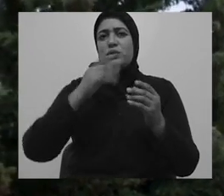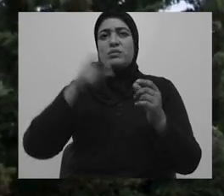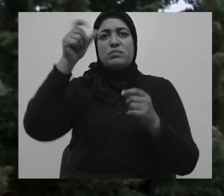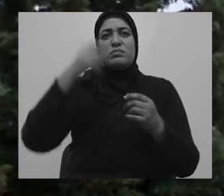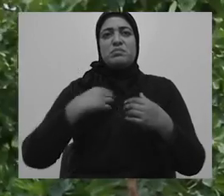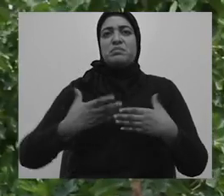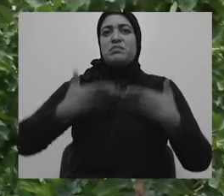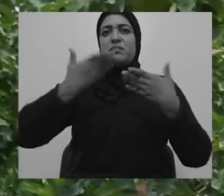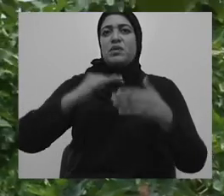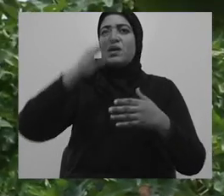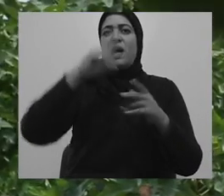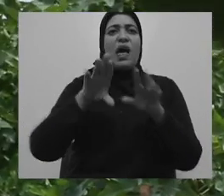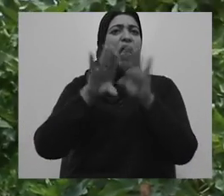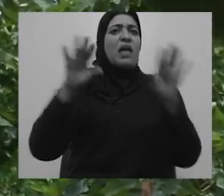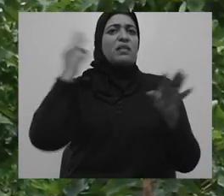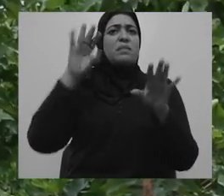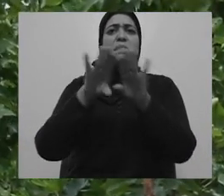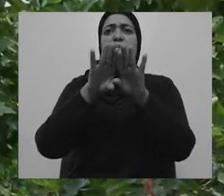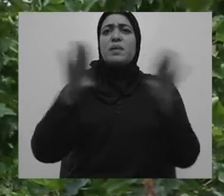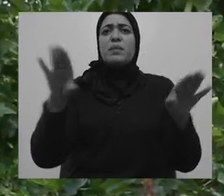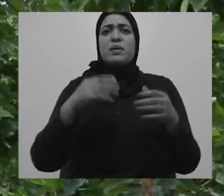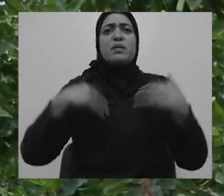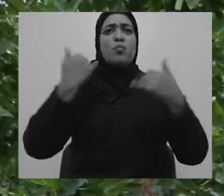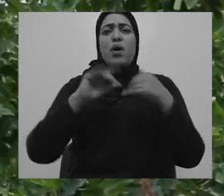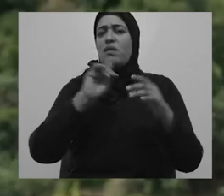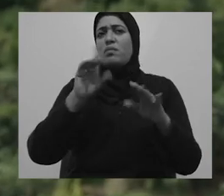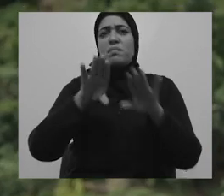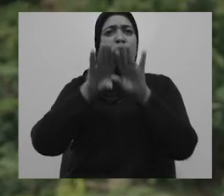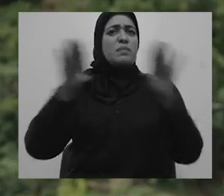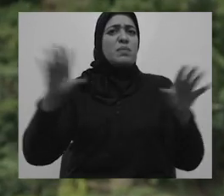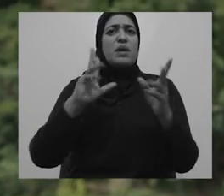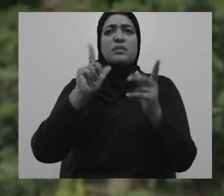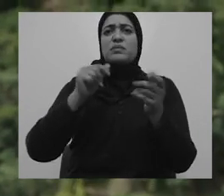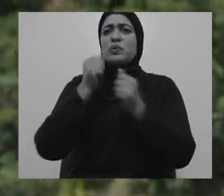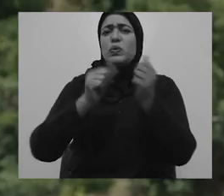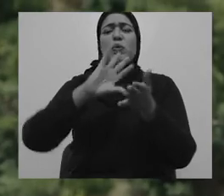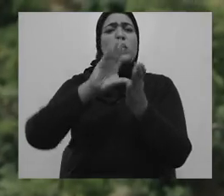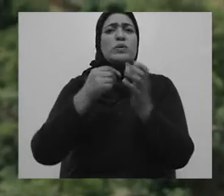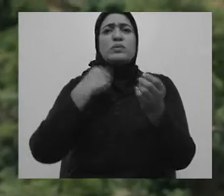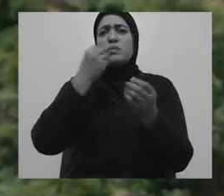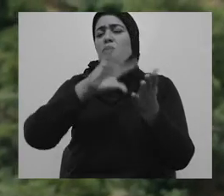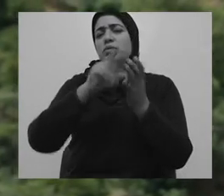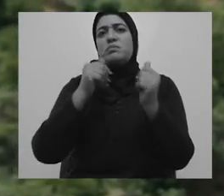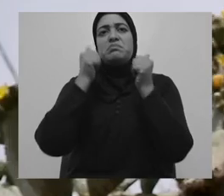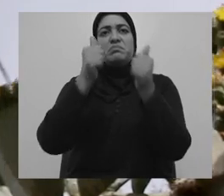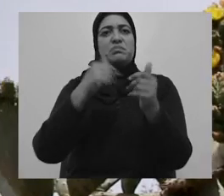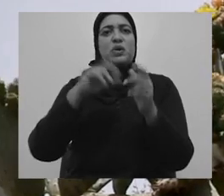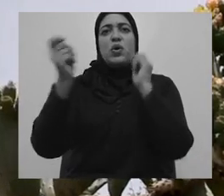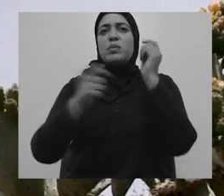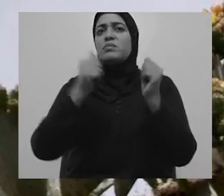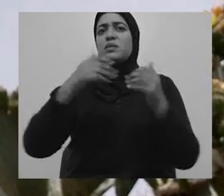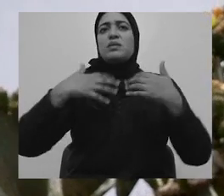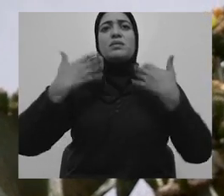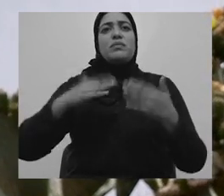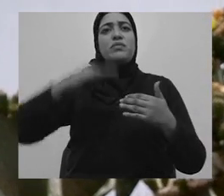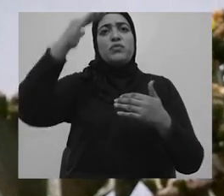vie. Malgré, il y a des moments que je sens que je suis handicapé, et ça, c'est de passé. Mais à ce moment-là, je